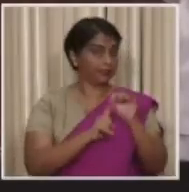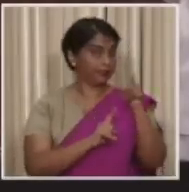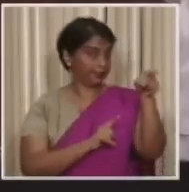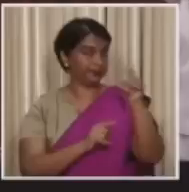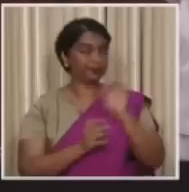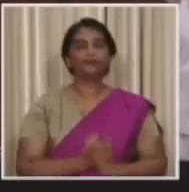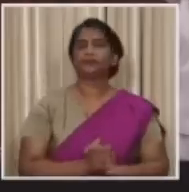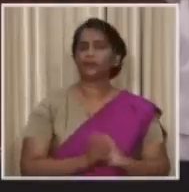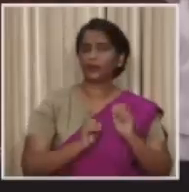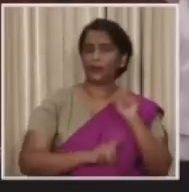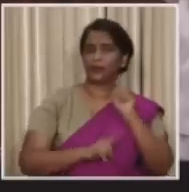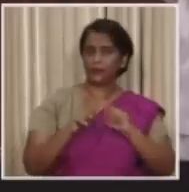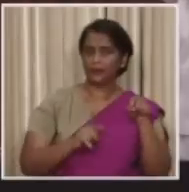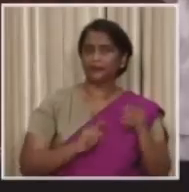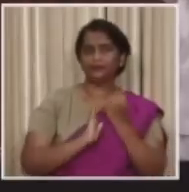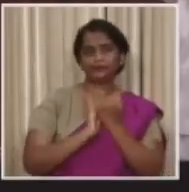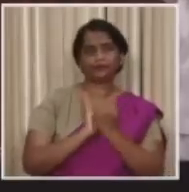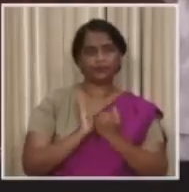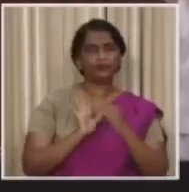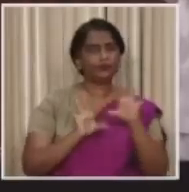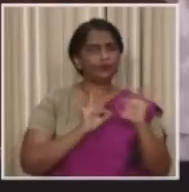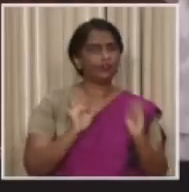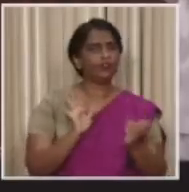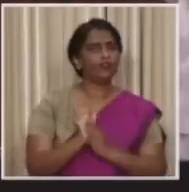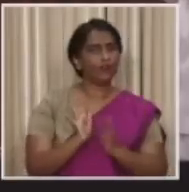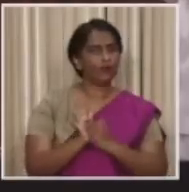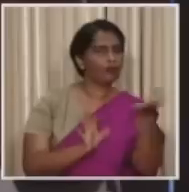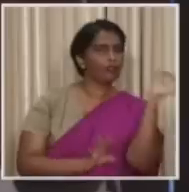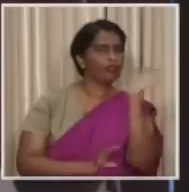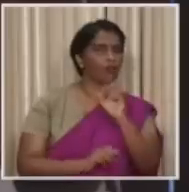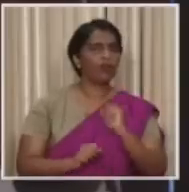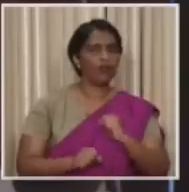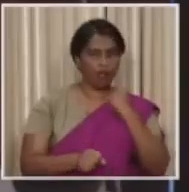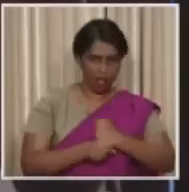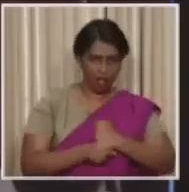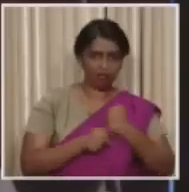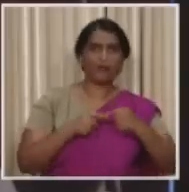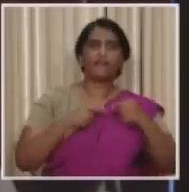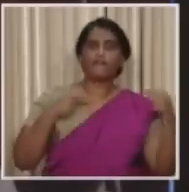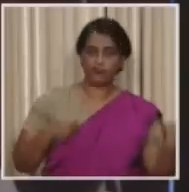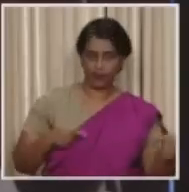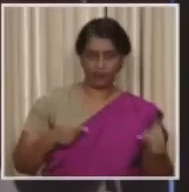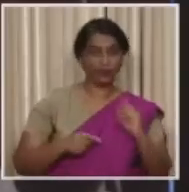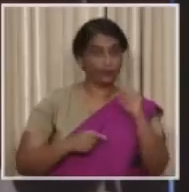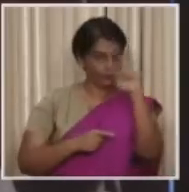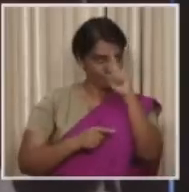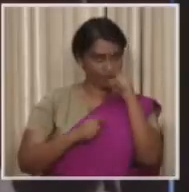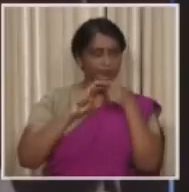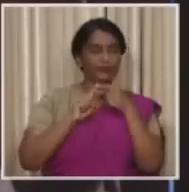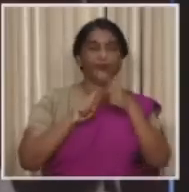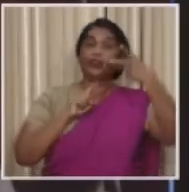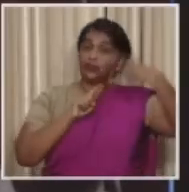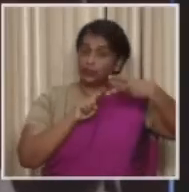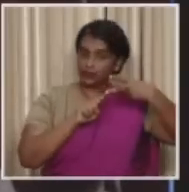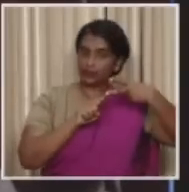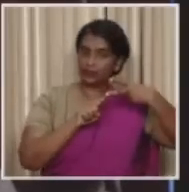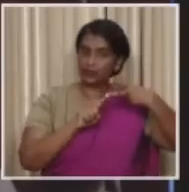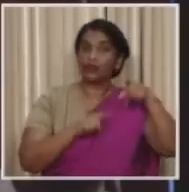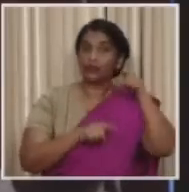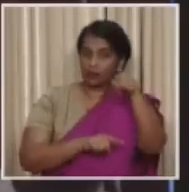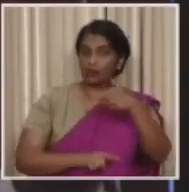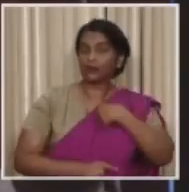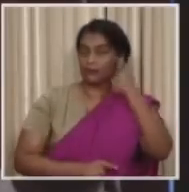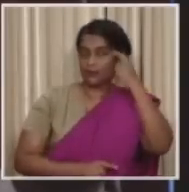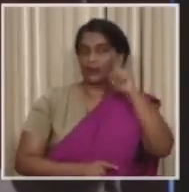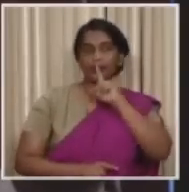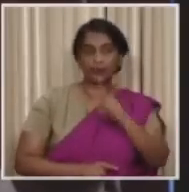තනායකතුමනි පාර්ලිමේන්තුවේ තියෙන සම්ප්‍රදායක් තේරීම් කාරක සභාවට කොහොමද පත් කරන්න ආණ්ඩු පක්ෂය සහ විපක්ෂය පළවෙනි එක දෙවෙනි එක එතුමාට මතක් කරන්න